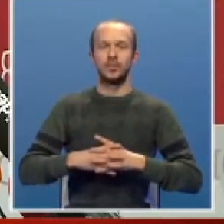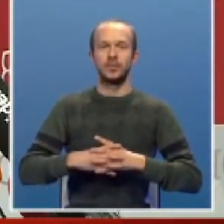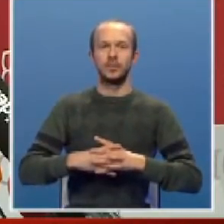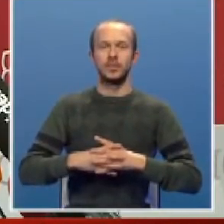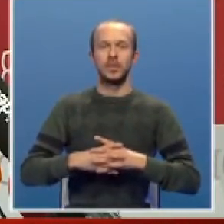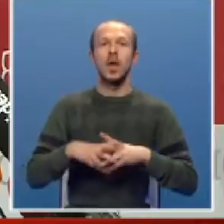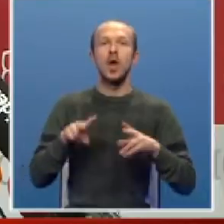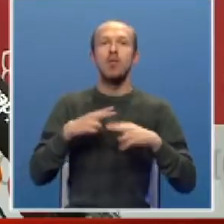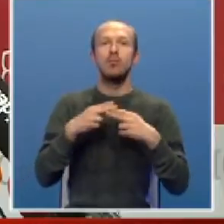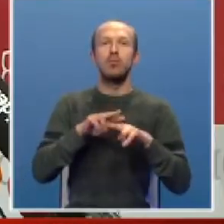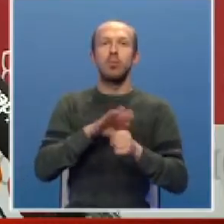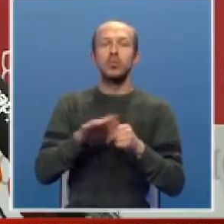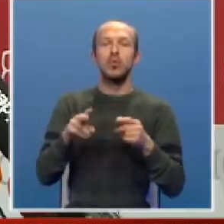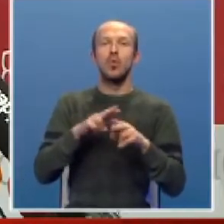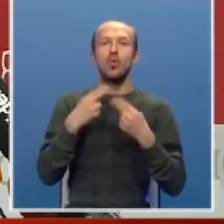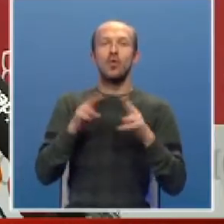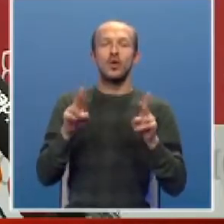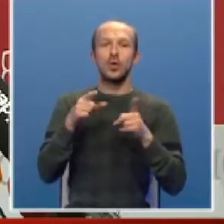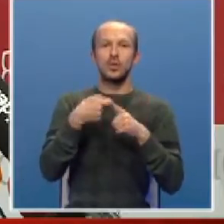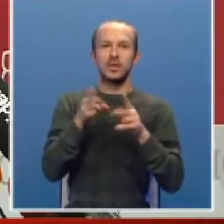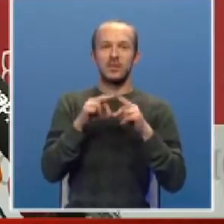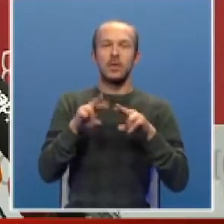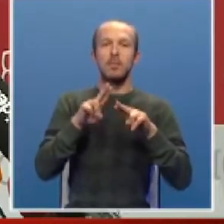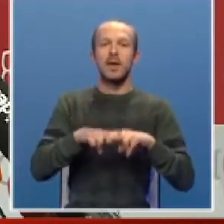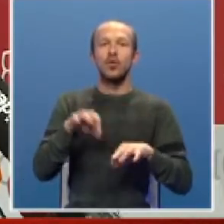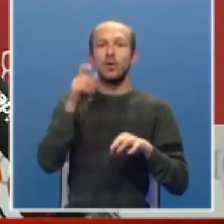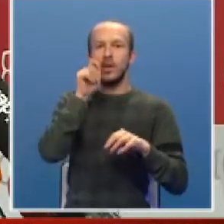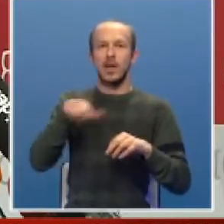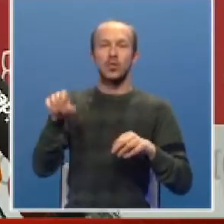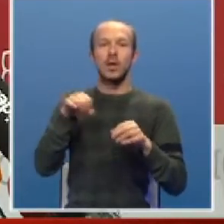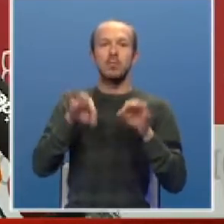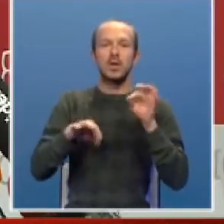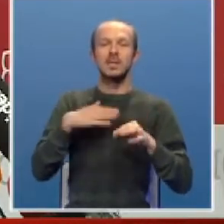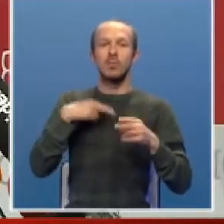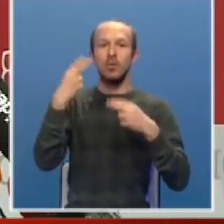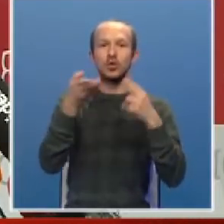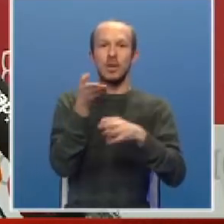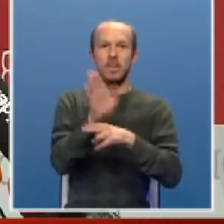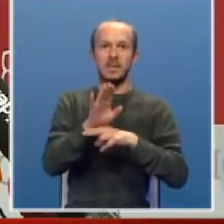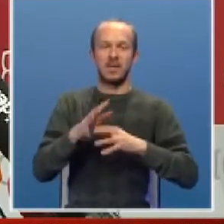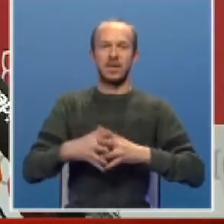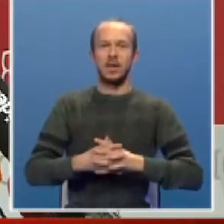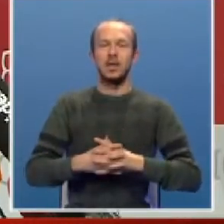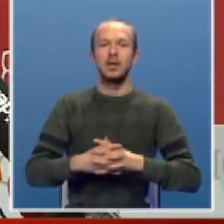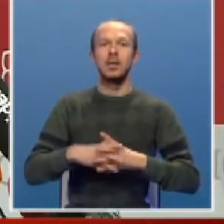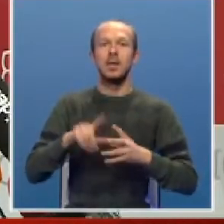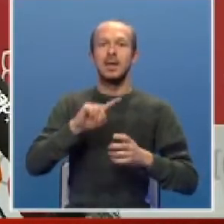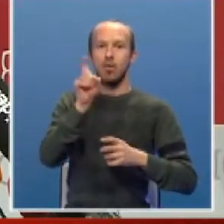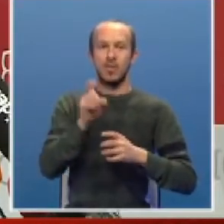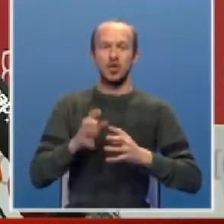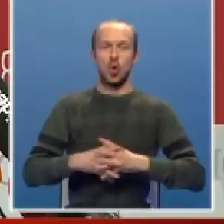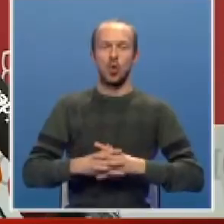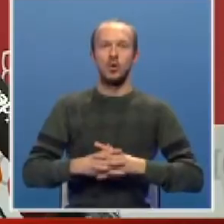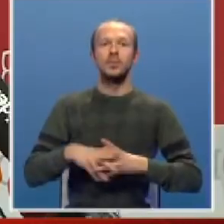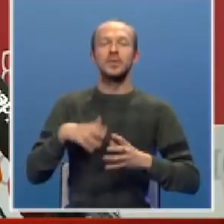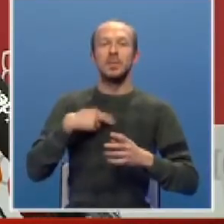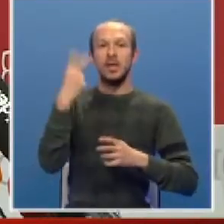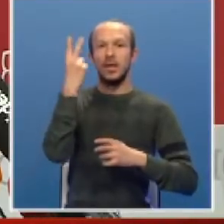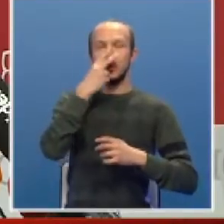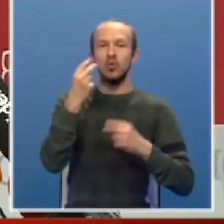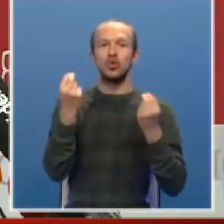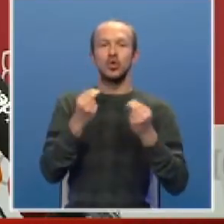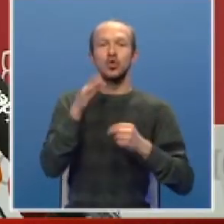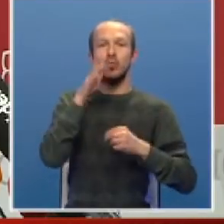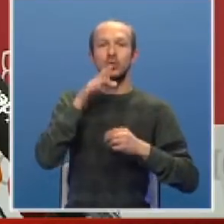se potpuno uvaži konstitutivnost, pravo naroda da bira svoje političke predstavnike je neupitno, da mi ne razumijemo